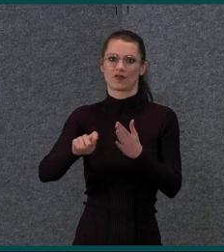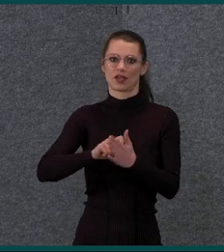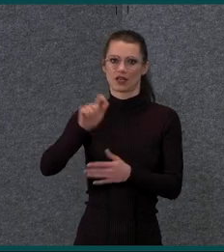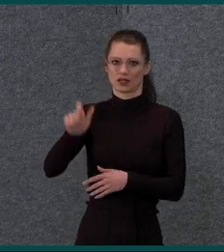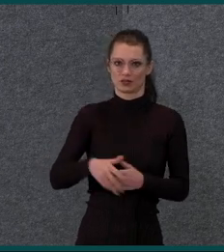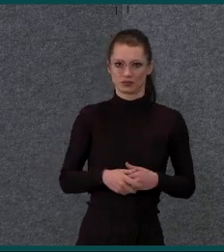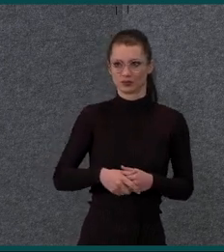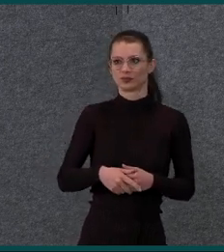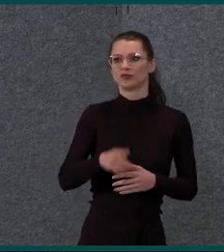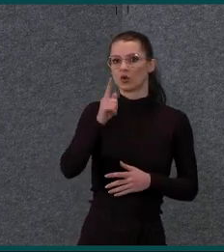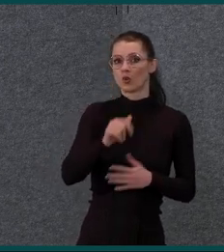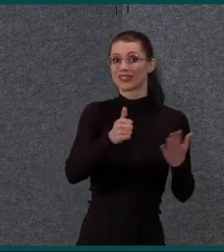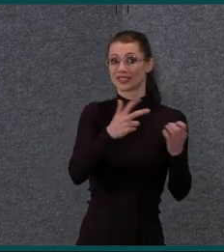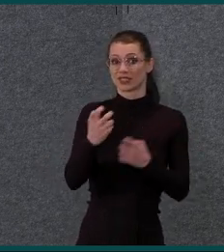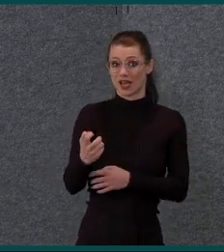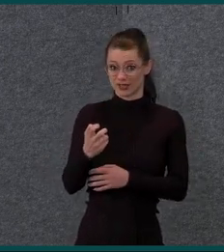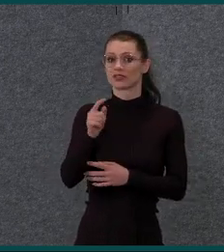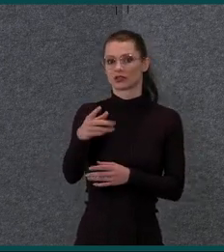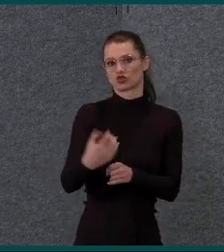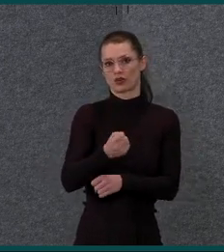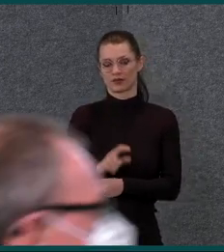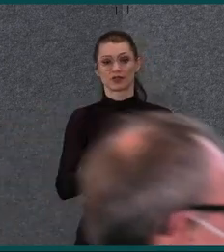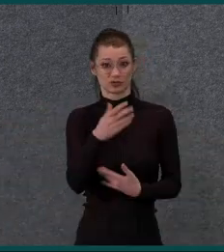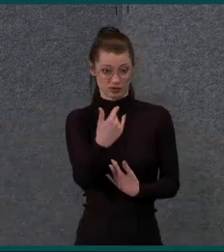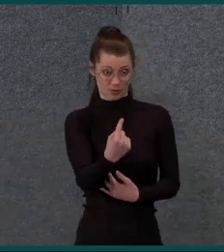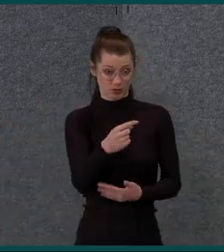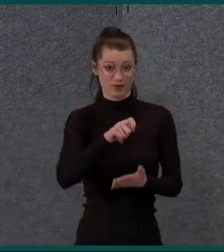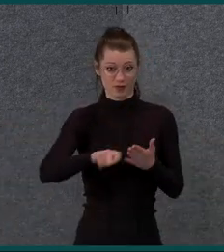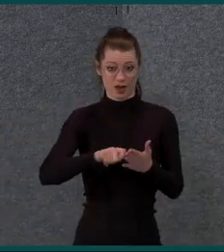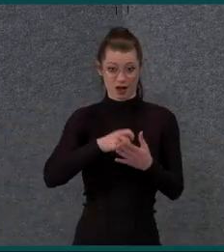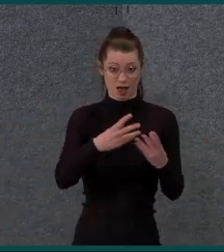136 deutlich erreicht. Lieber Markus, nimmst du die Wahl an?